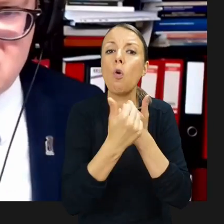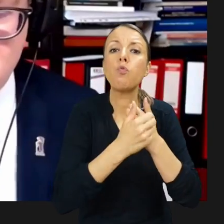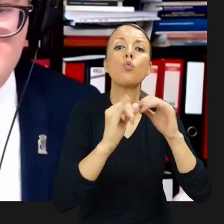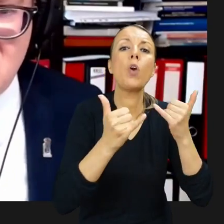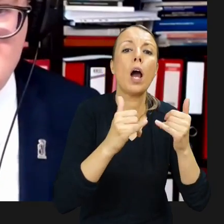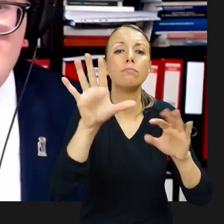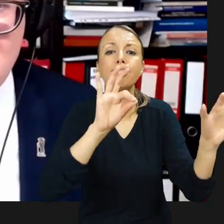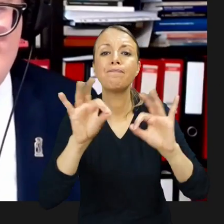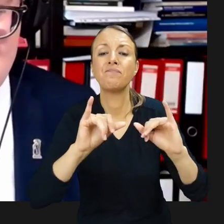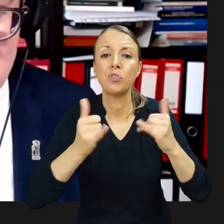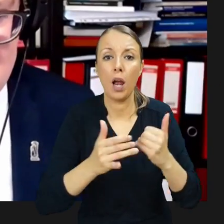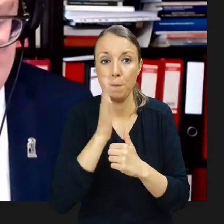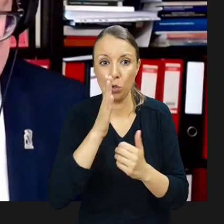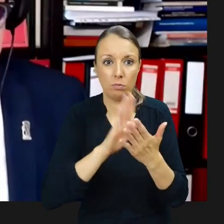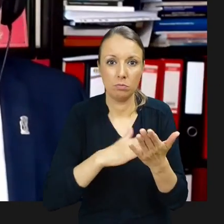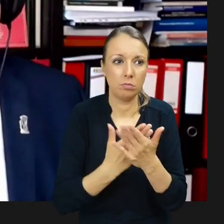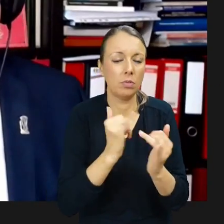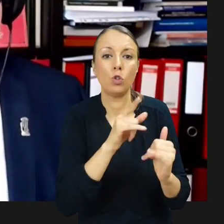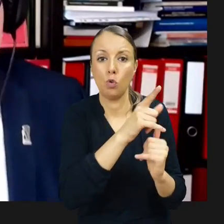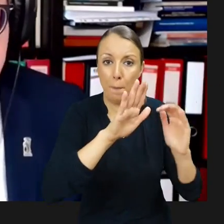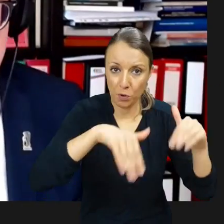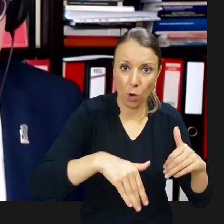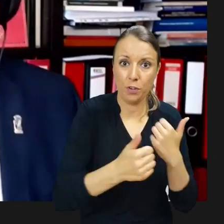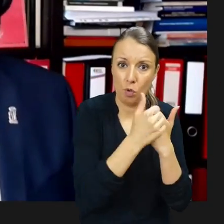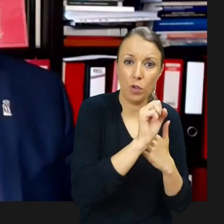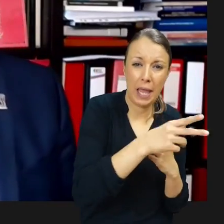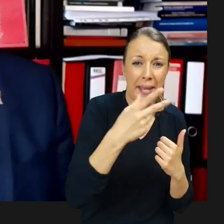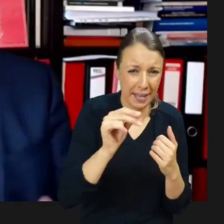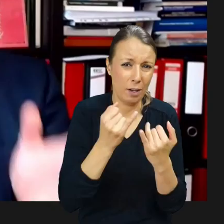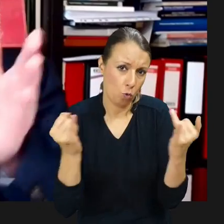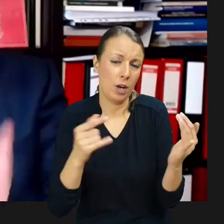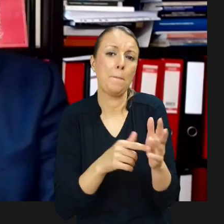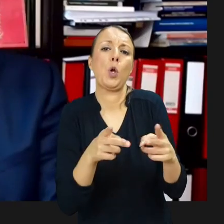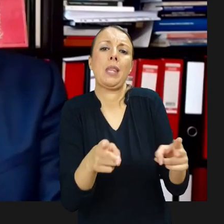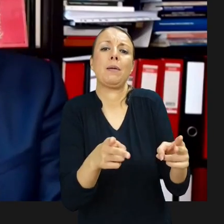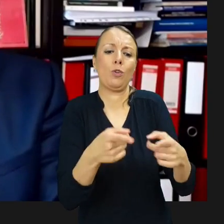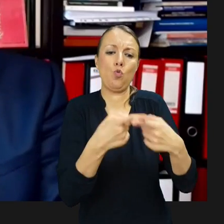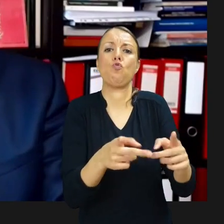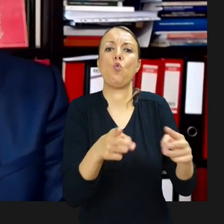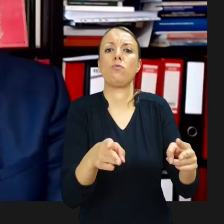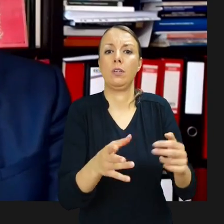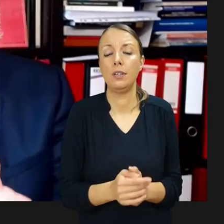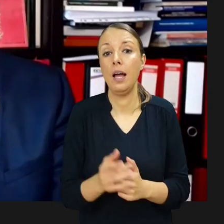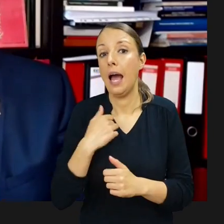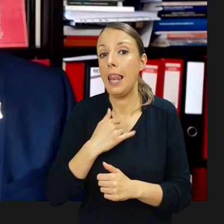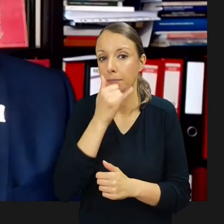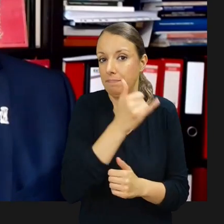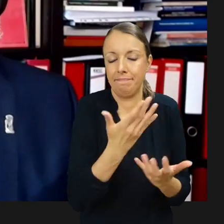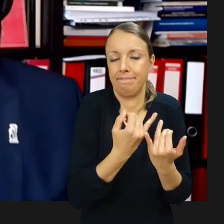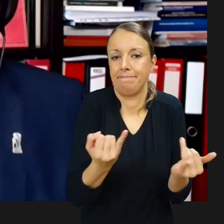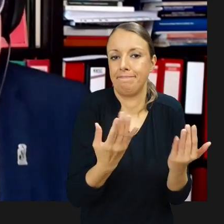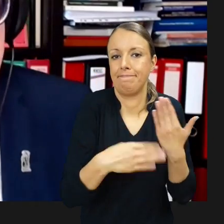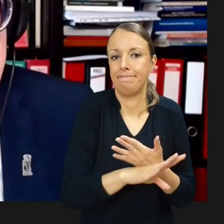wznowień postępowania, czy są dopuszczalne, czy też nie, i tak dalej, i tak dalej. Ale nie da się tego zrobić. Przy obecnym postępowaniu administracyjnym też bym